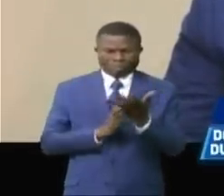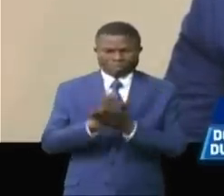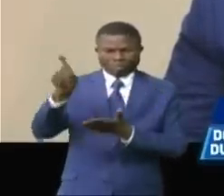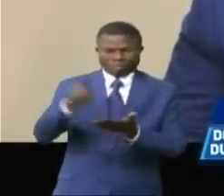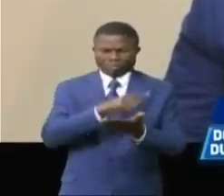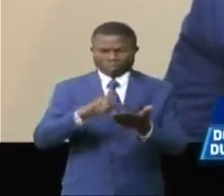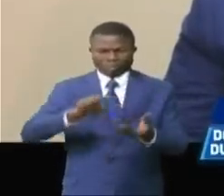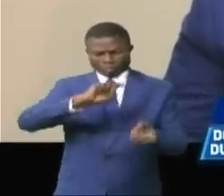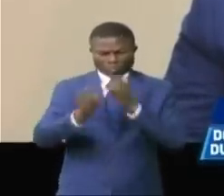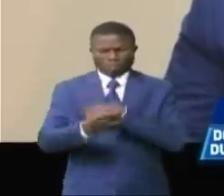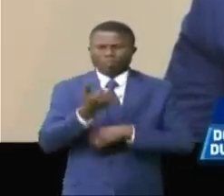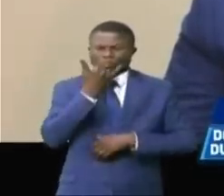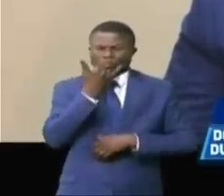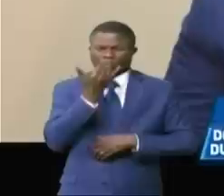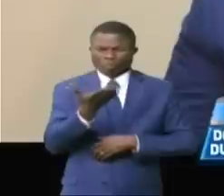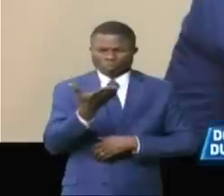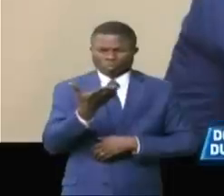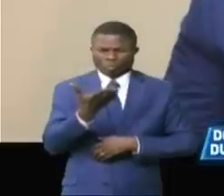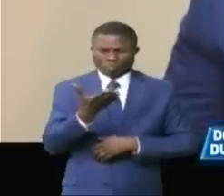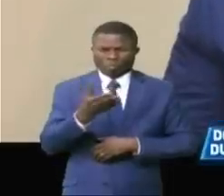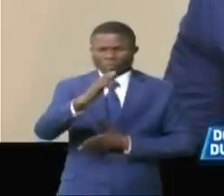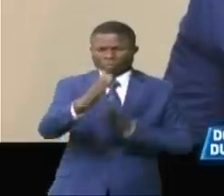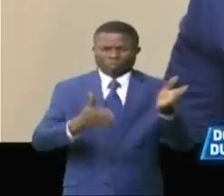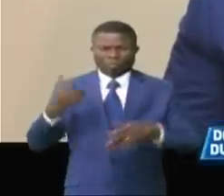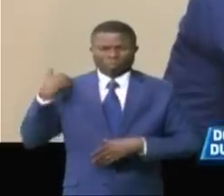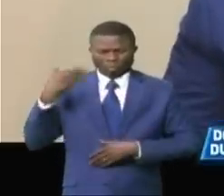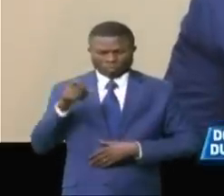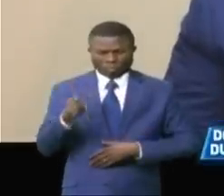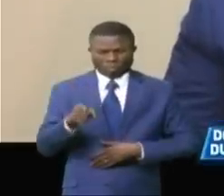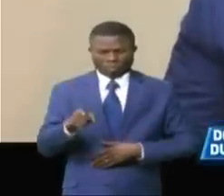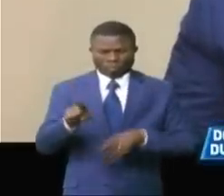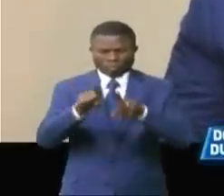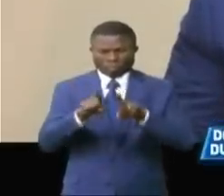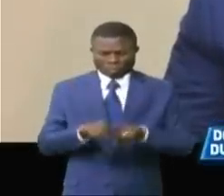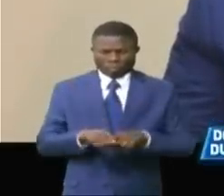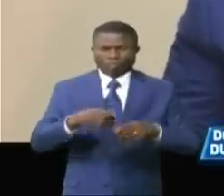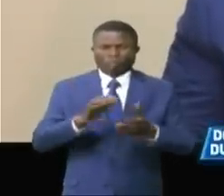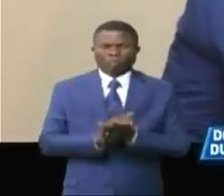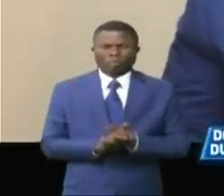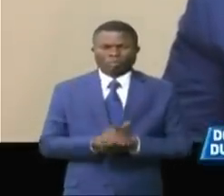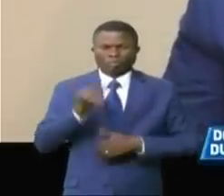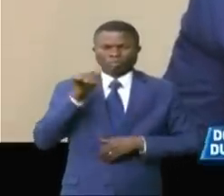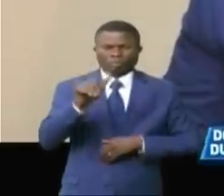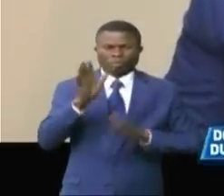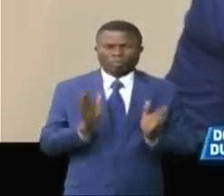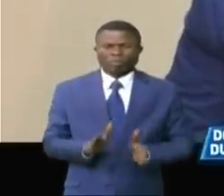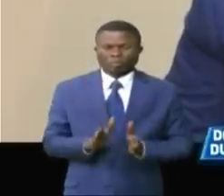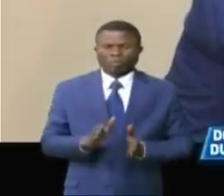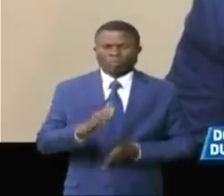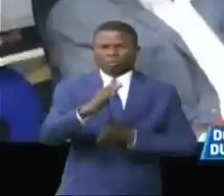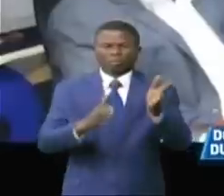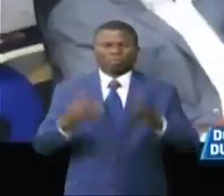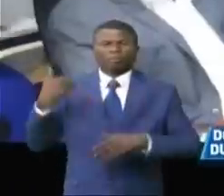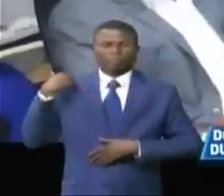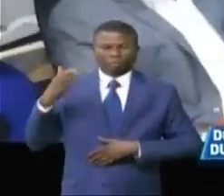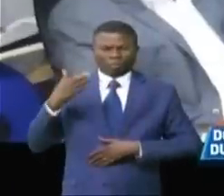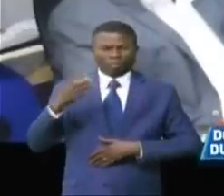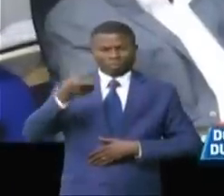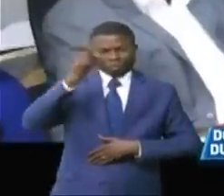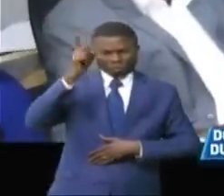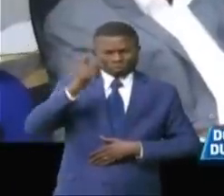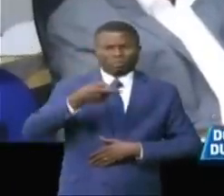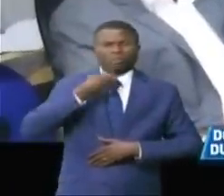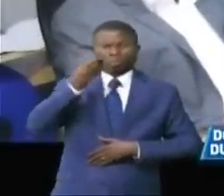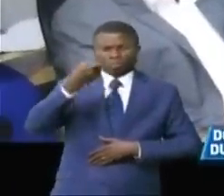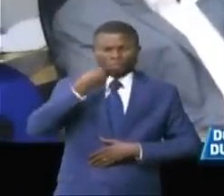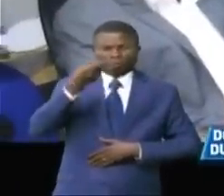de l'amélioration de la mobilisation des recettes douanières et accisiennes. Le directeur des recettes du Trésor était le premier à